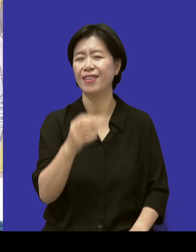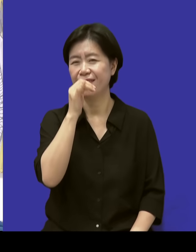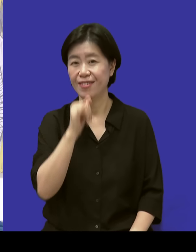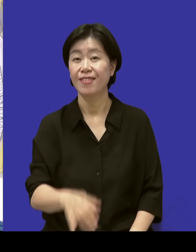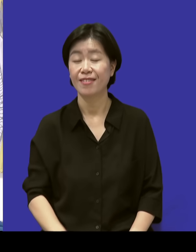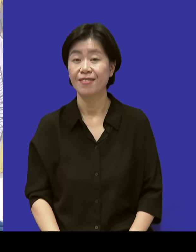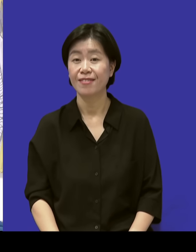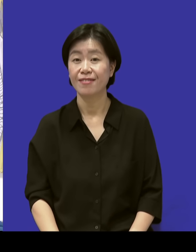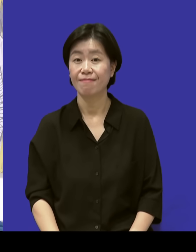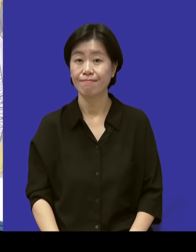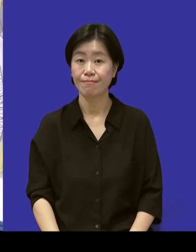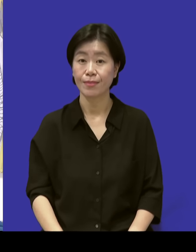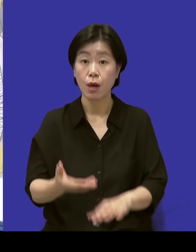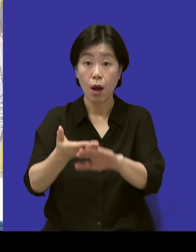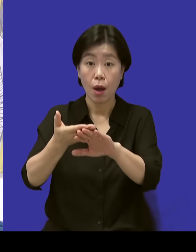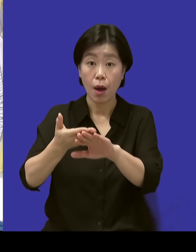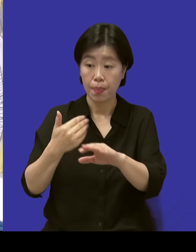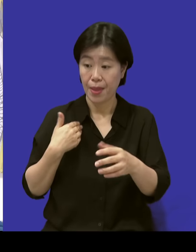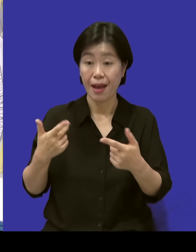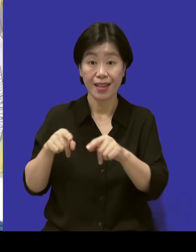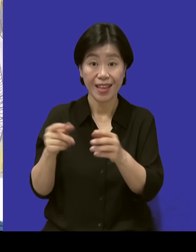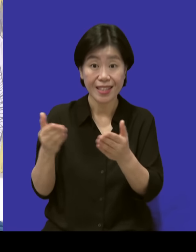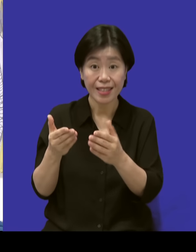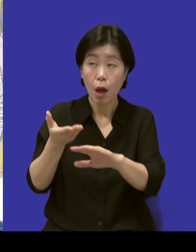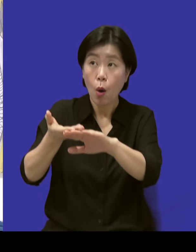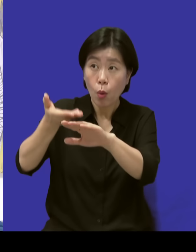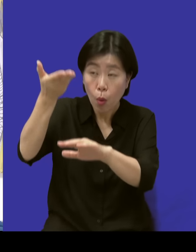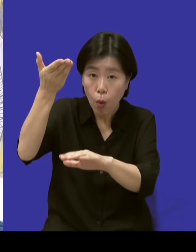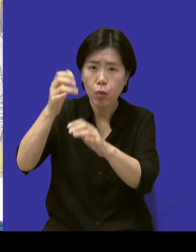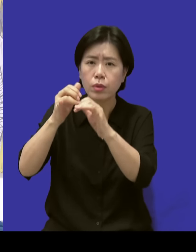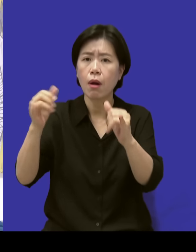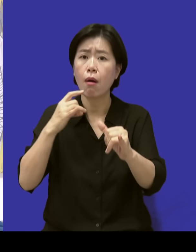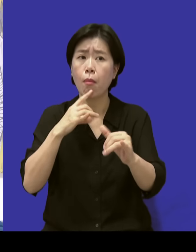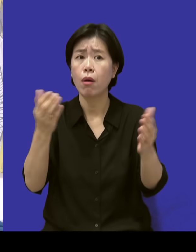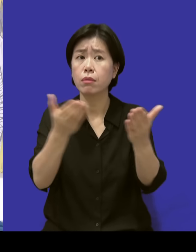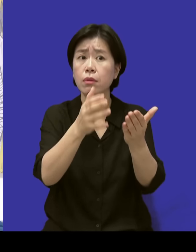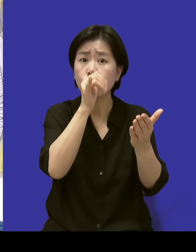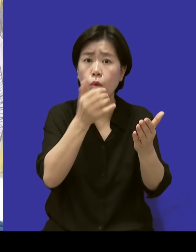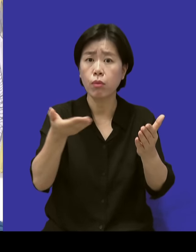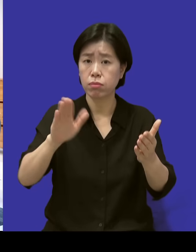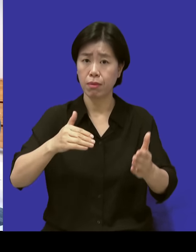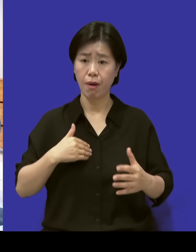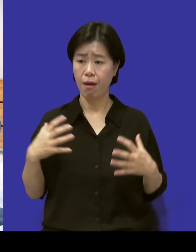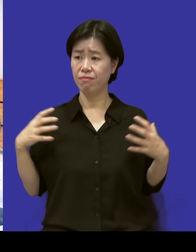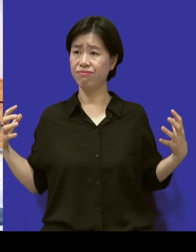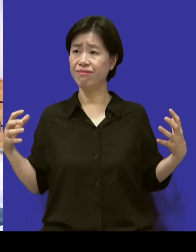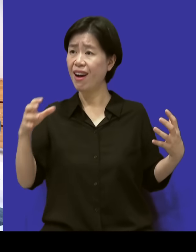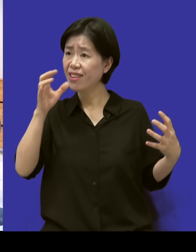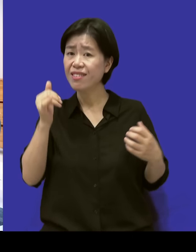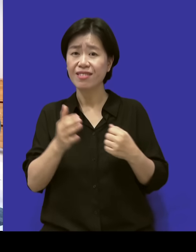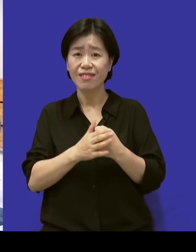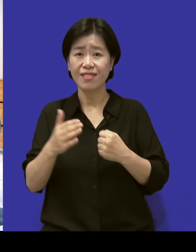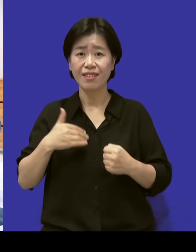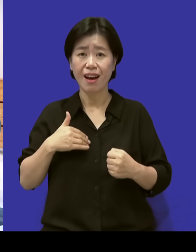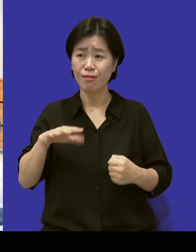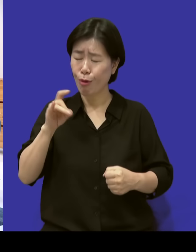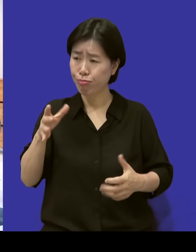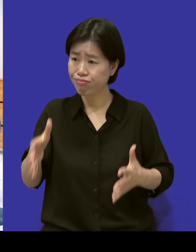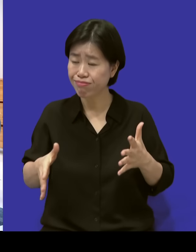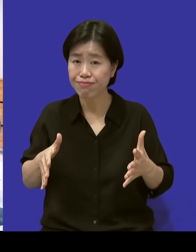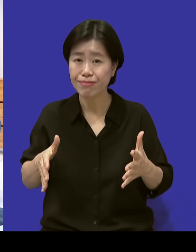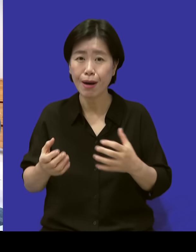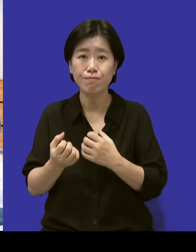수용동은 고참들이나 좀 경력 있는 사람들이 갔는데 네네. 저는 크다는 이유만으로 신병이 거의 갔거든요.